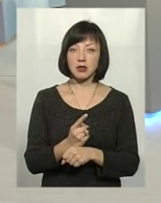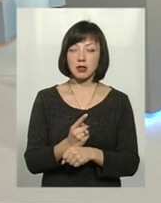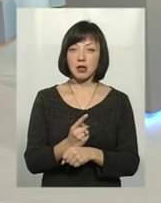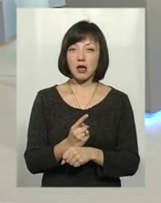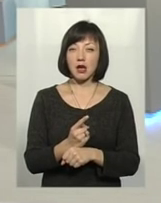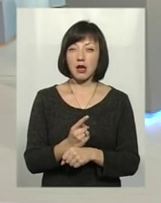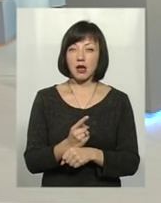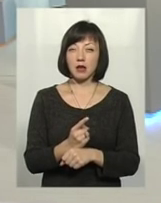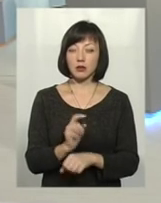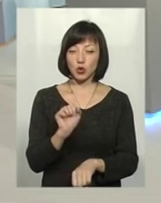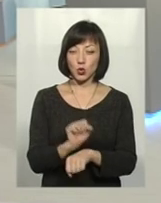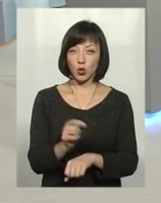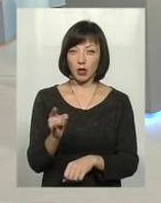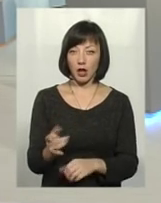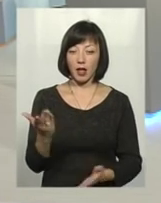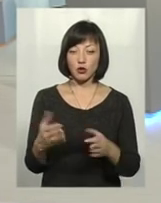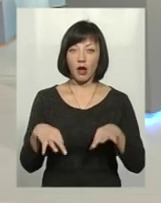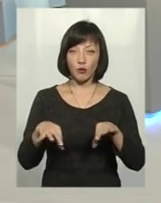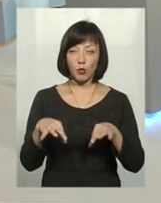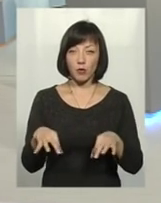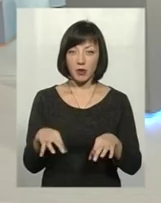транспортний засіб значно перешкоджає